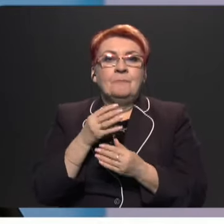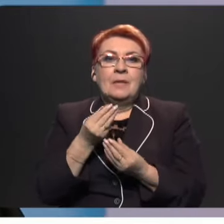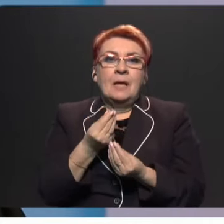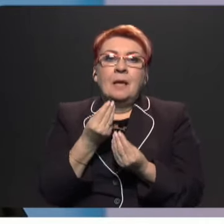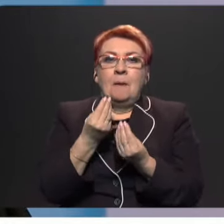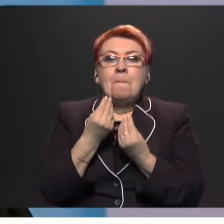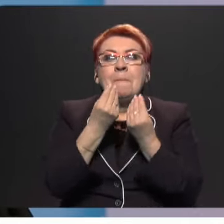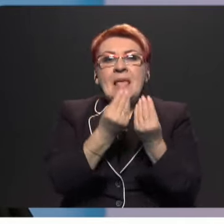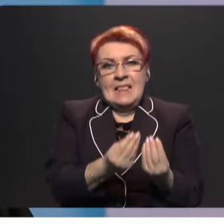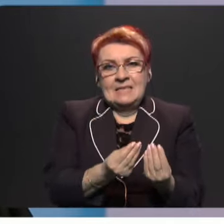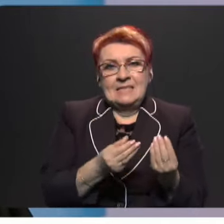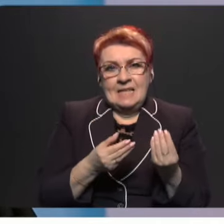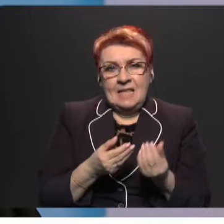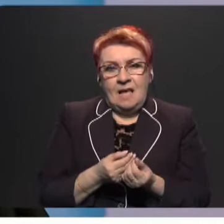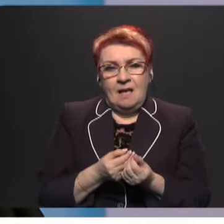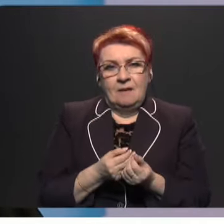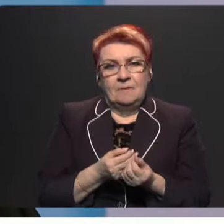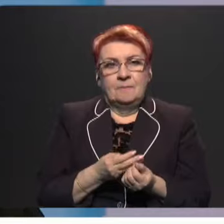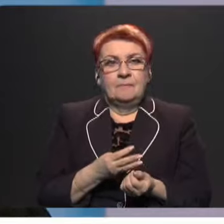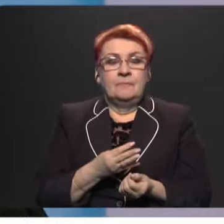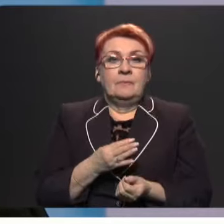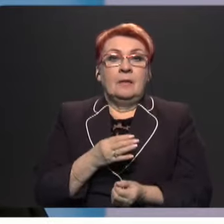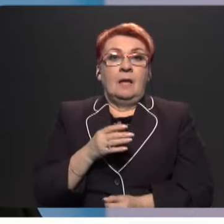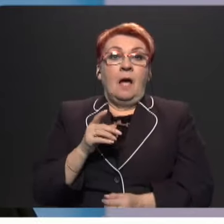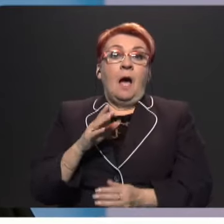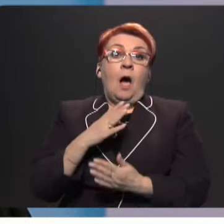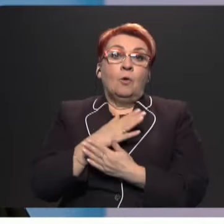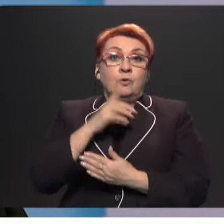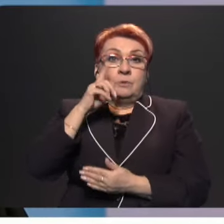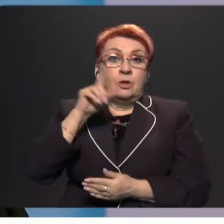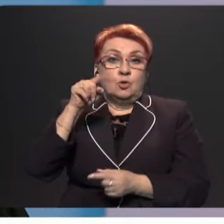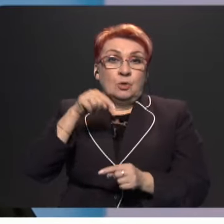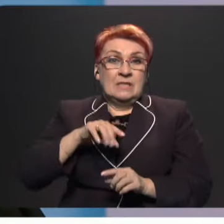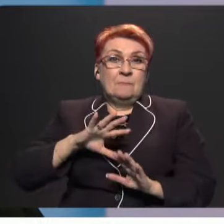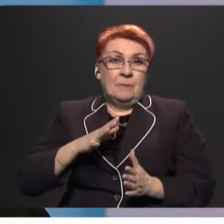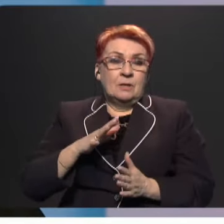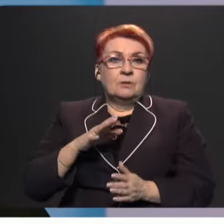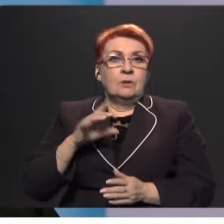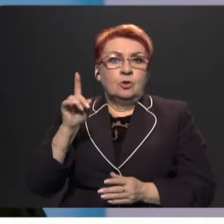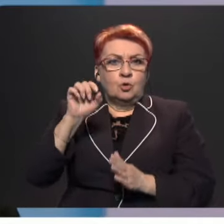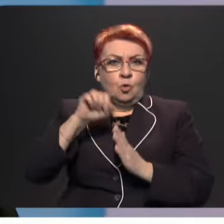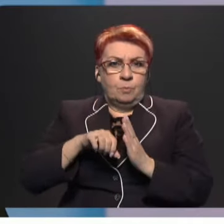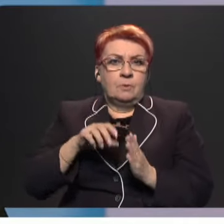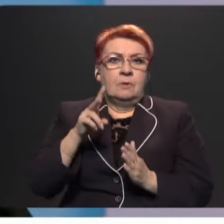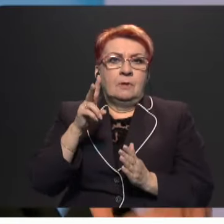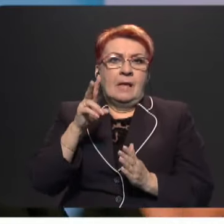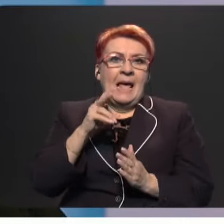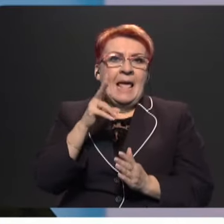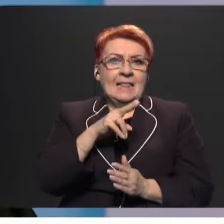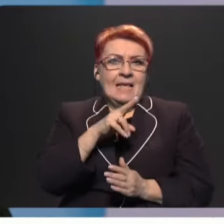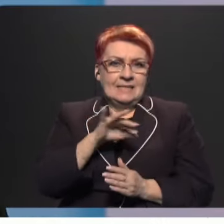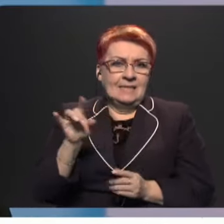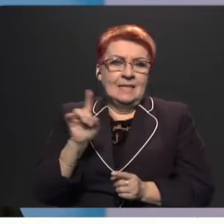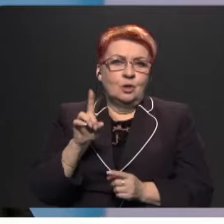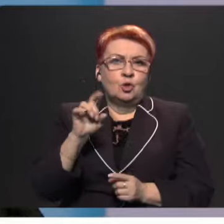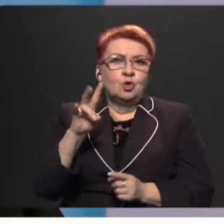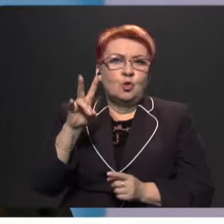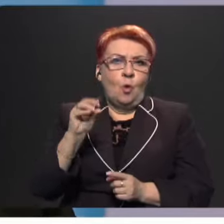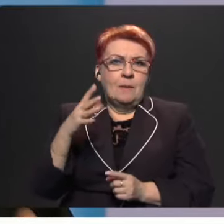Поэтому, когда мы говорим о том, что усопшие знают, что здесь происходит, не в том смысле, что они знают теперь, кто убил Кеннеди и что теперь в зоне